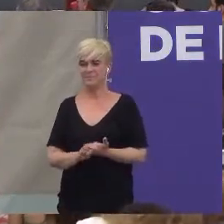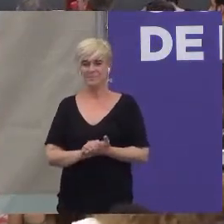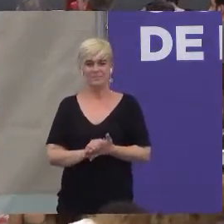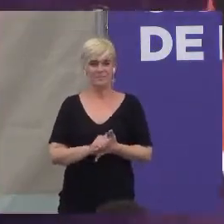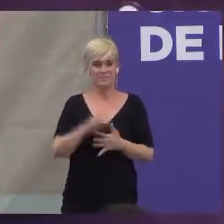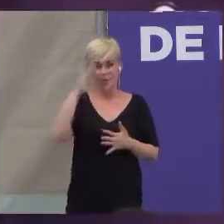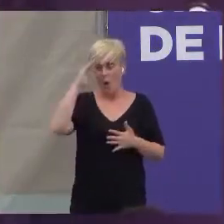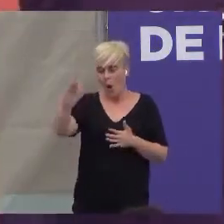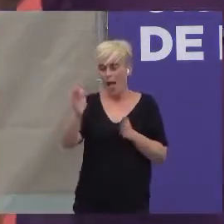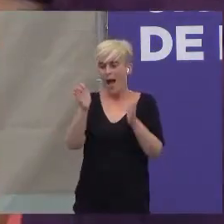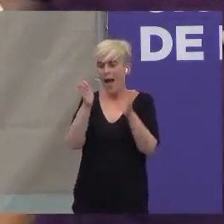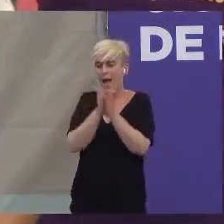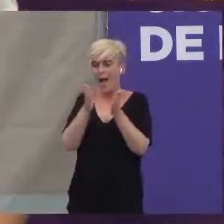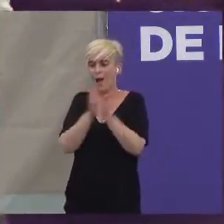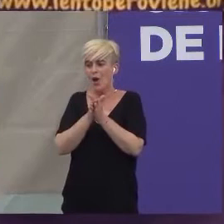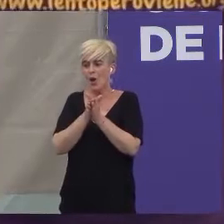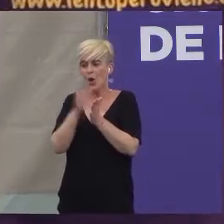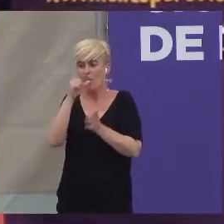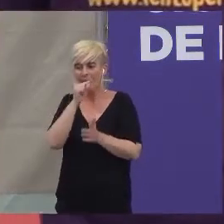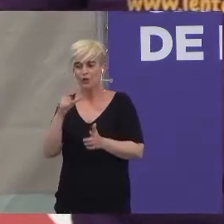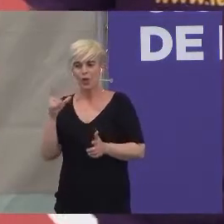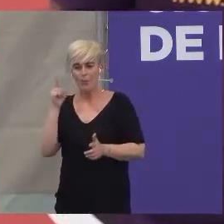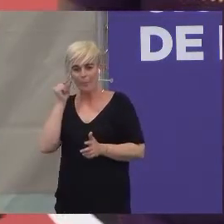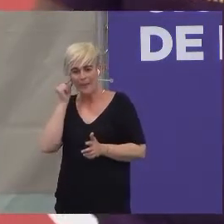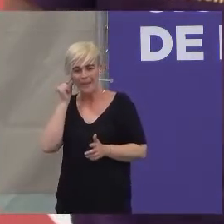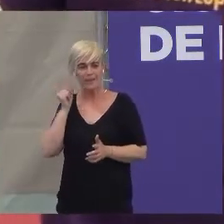Hola, companys, companyes.